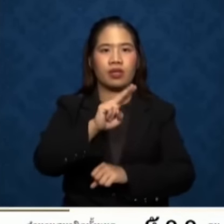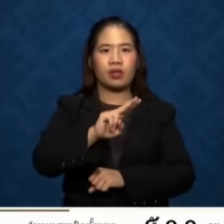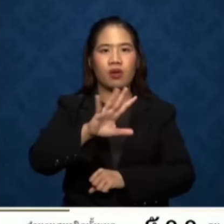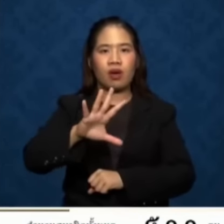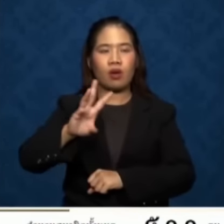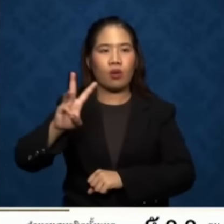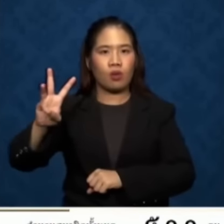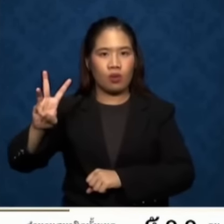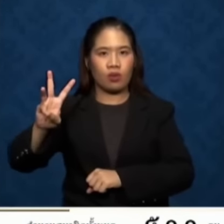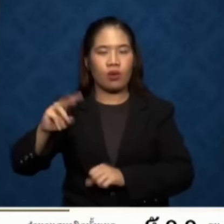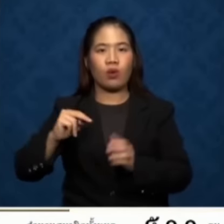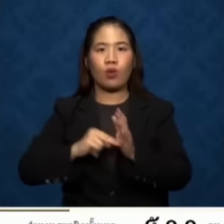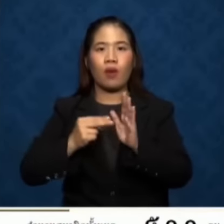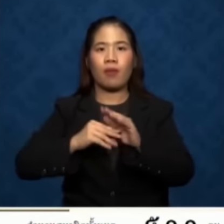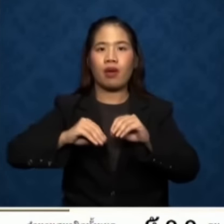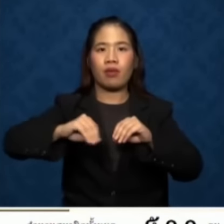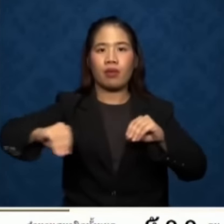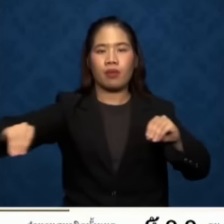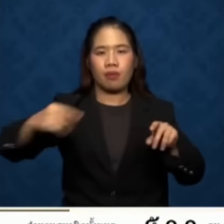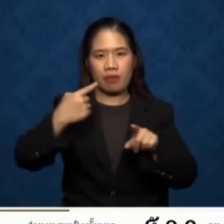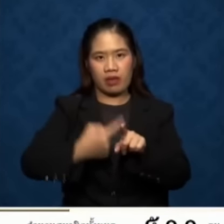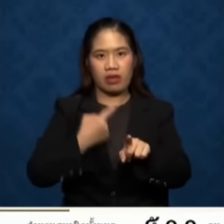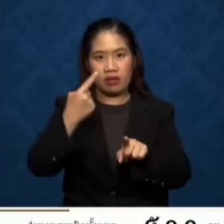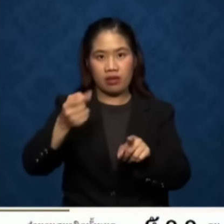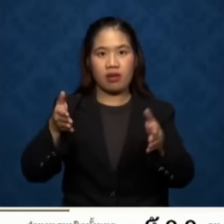2566คือห่างมาเกือบเดือน